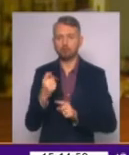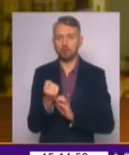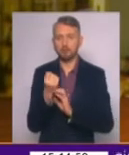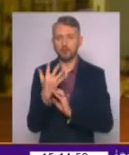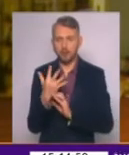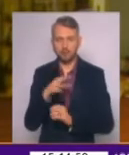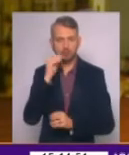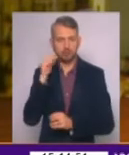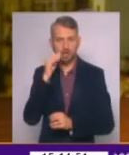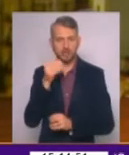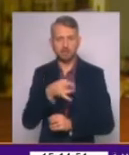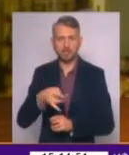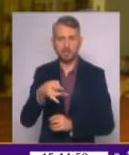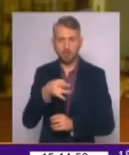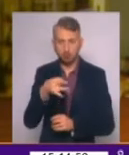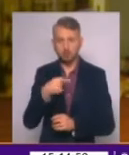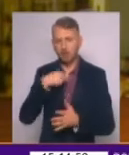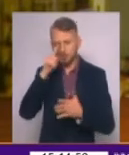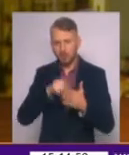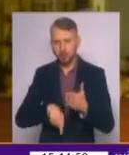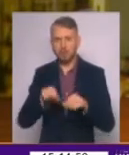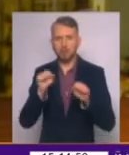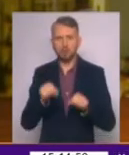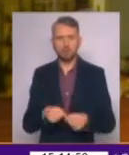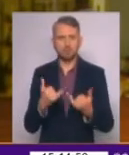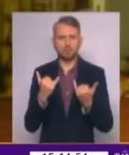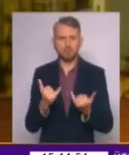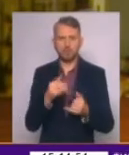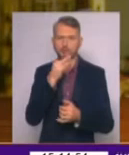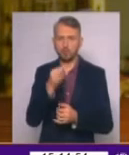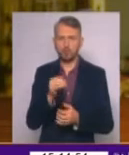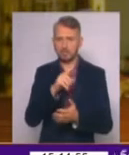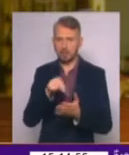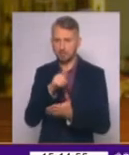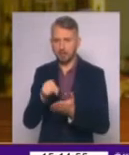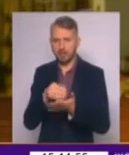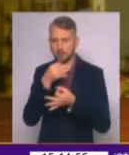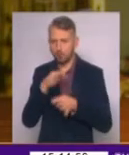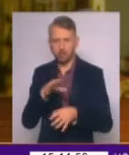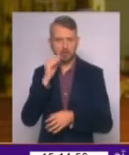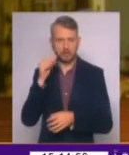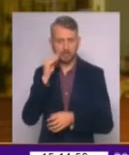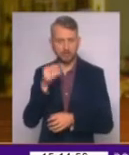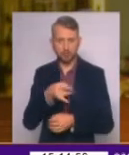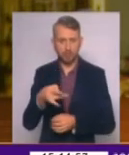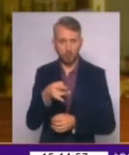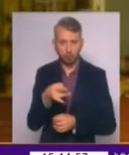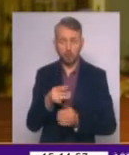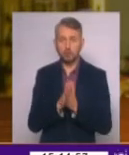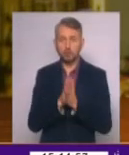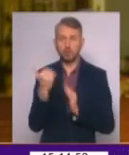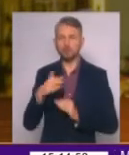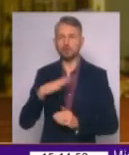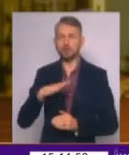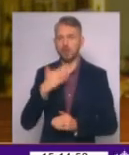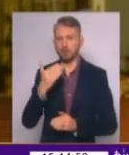це Шевченківський район. Переконана, що сьогодні зможемо відповісти на питання будь-які саме з Шевченківського району, тож, будь ласка, вже чекаємо